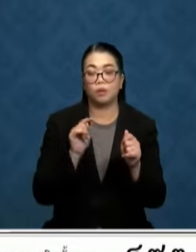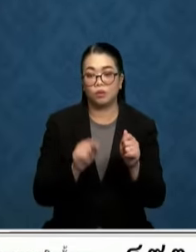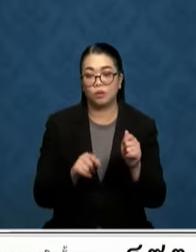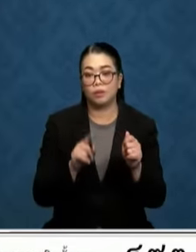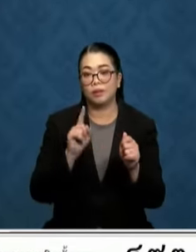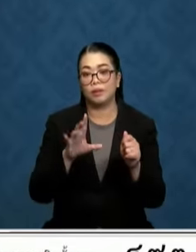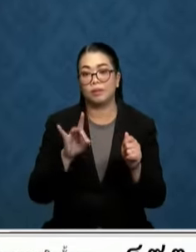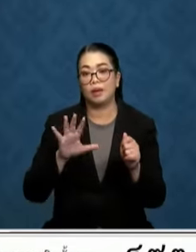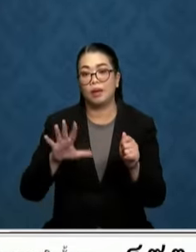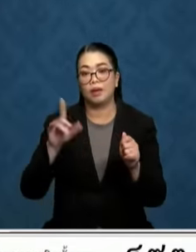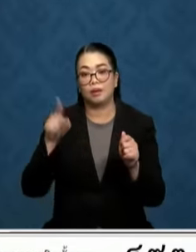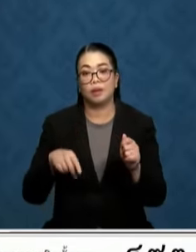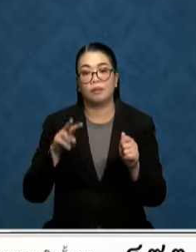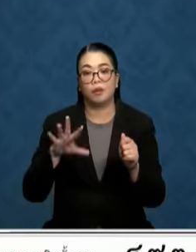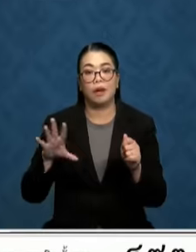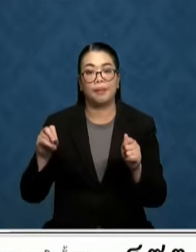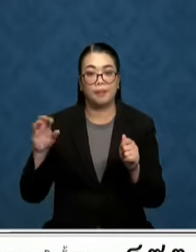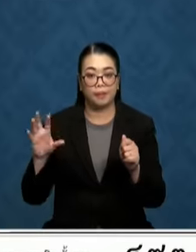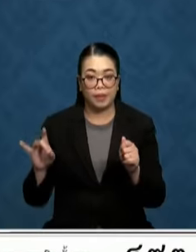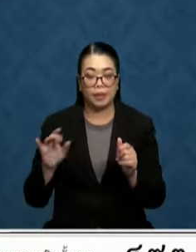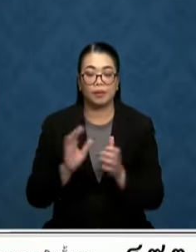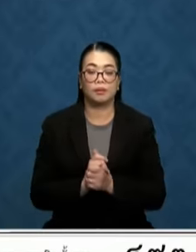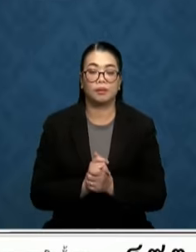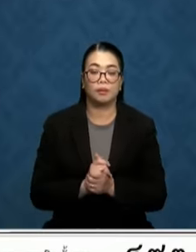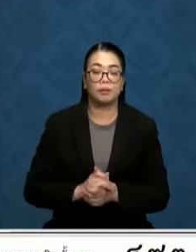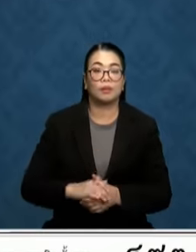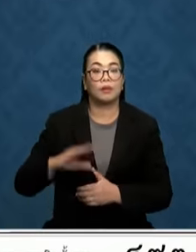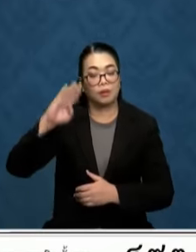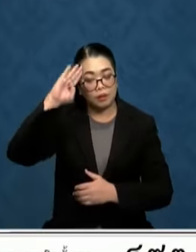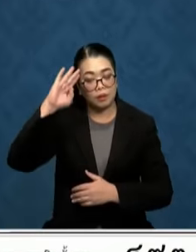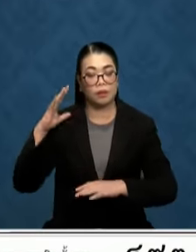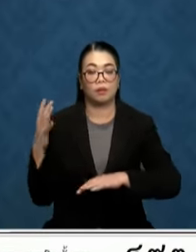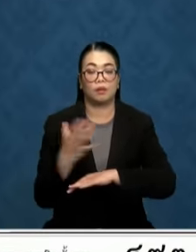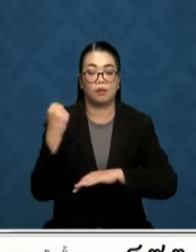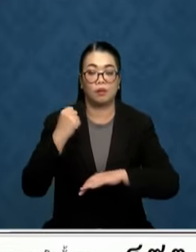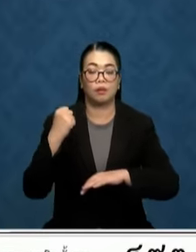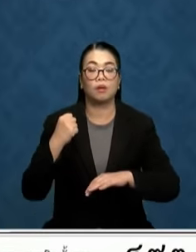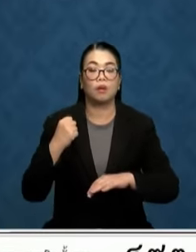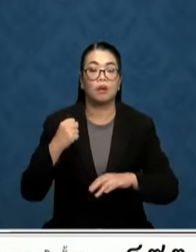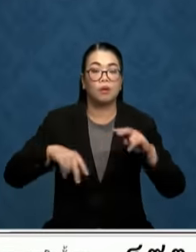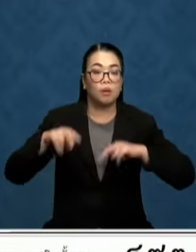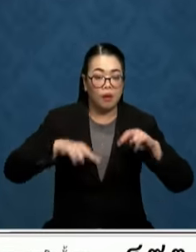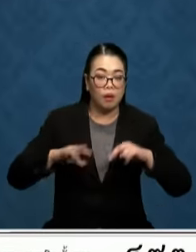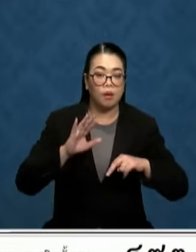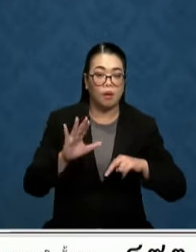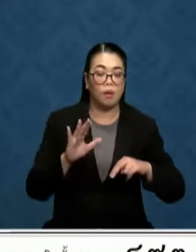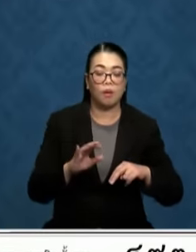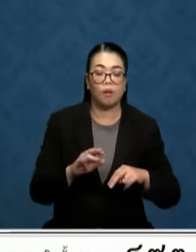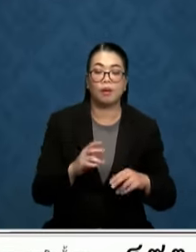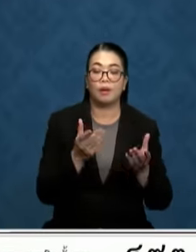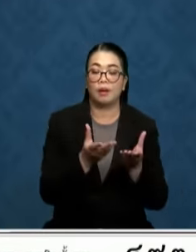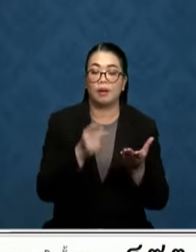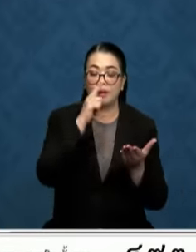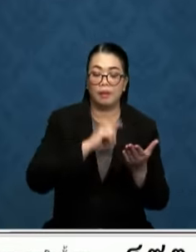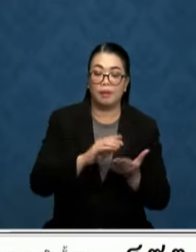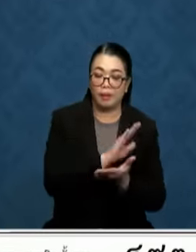5.2558เมื่อคณะรกษาความสงบแ่งชาติยึดอำนาจการปกครองแผนยินจากรัฐบารรักษาการไปอย่างเป